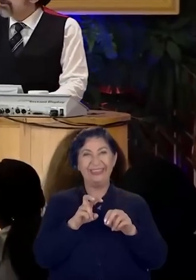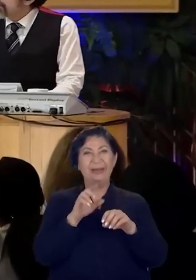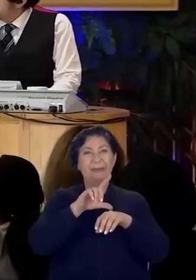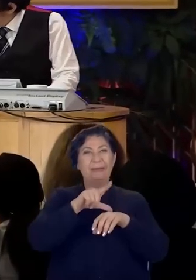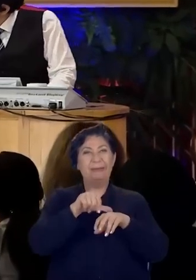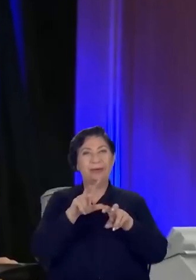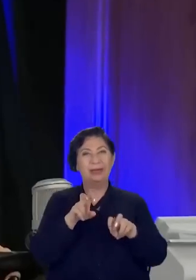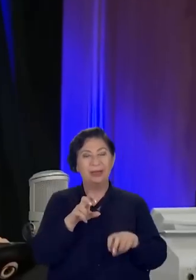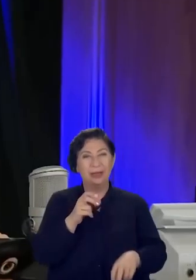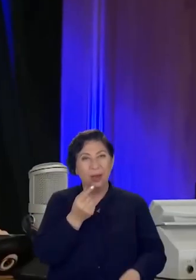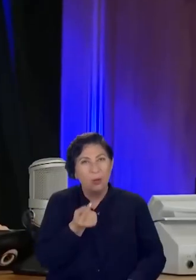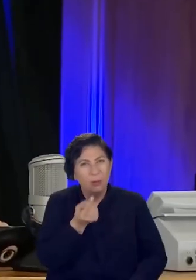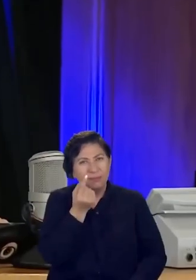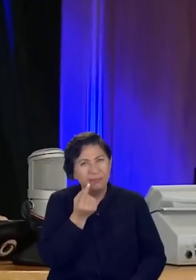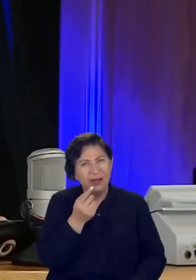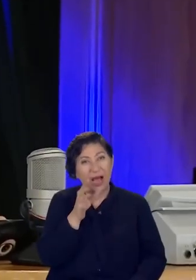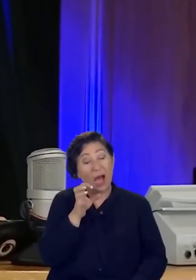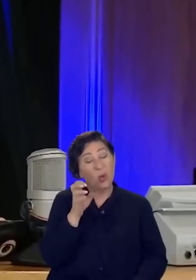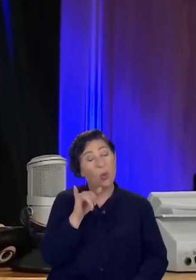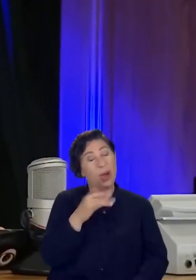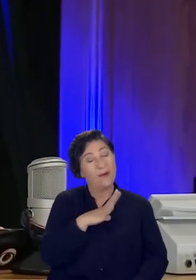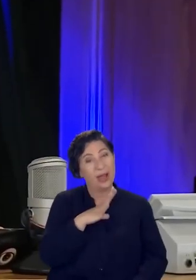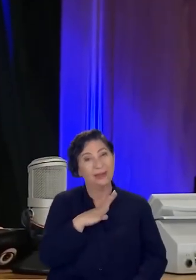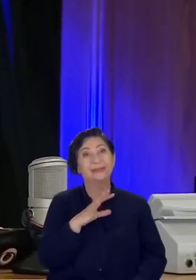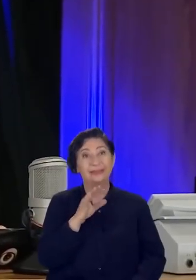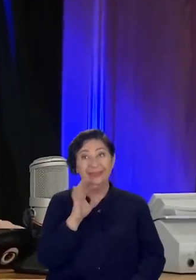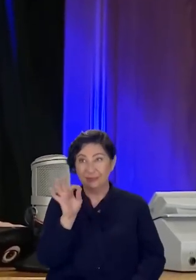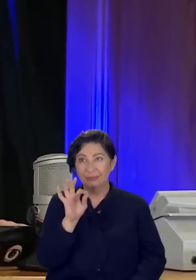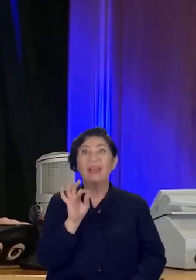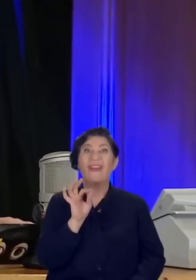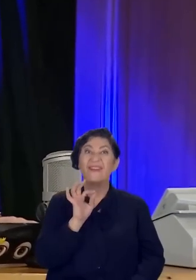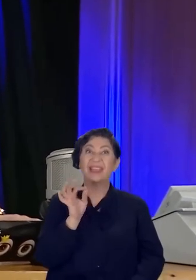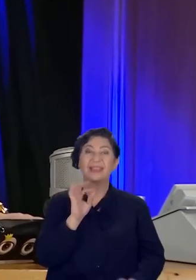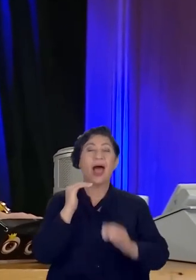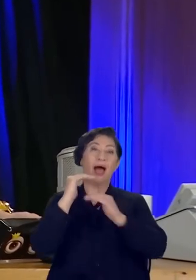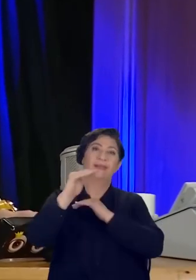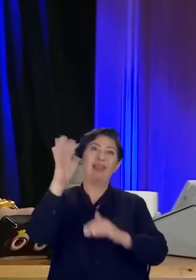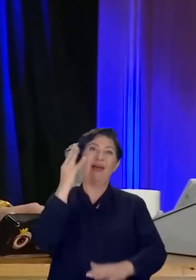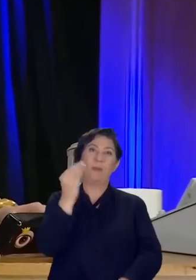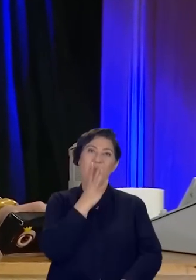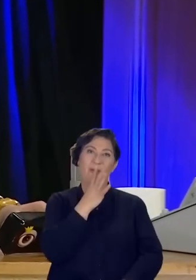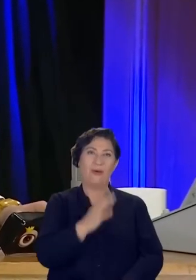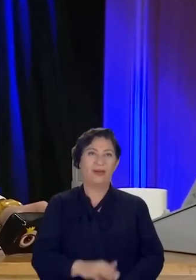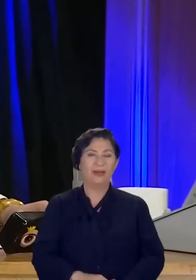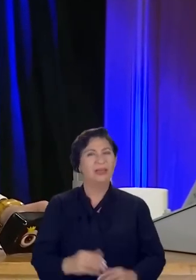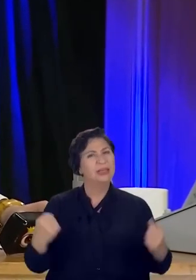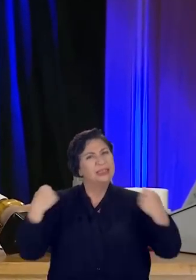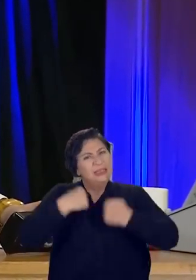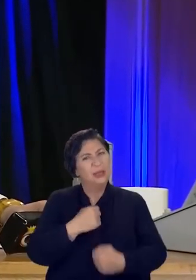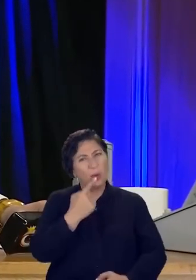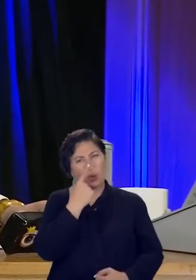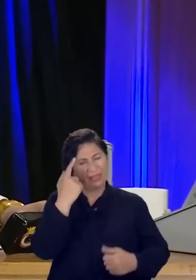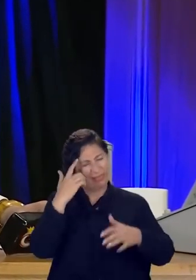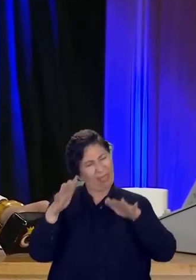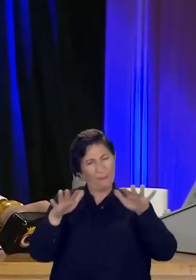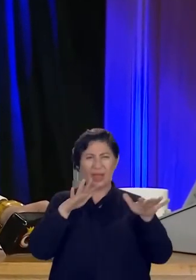Oturuyorlar filan, diyorum ki hemoroid üzüntüsü mü kardeş filan diyorum. Evet diyorlar, yani bu daha halka mal olmuş bir şey. Hırka kokusu bu